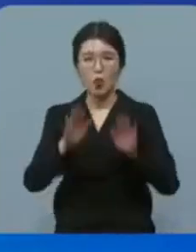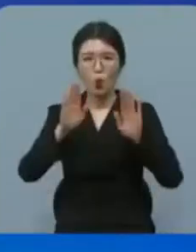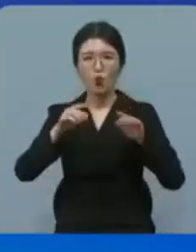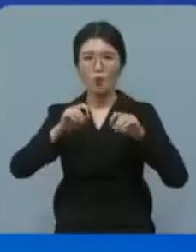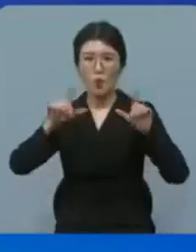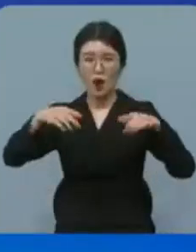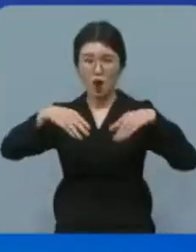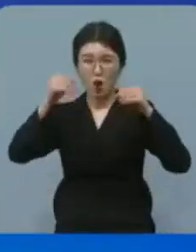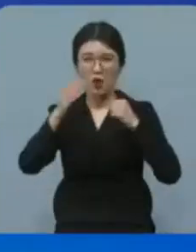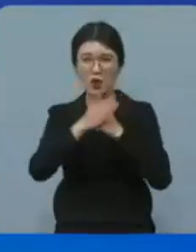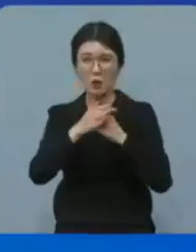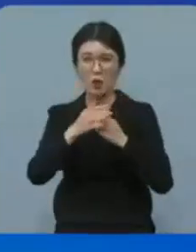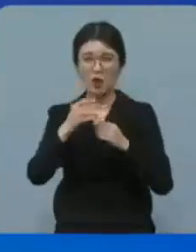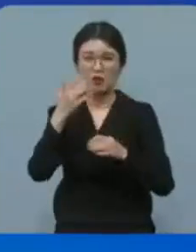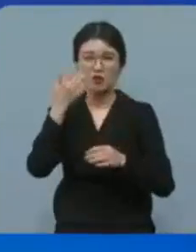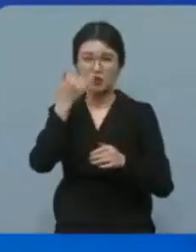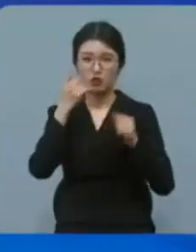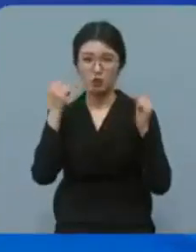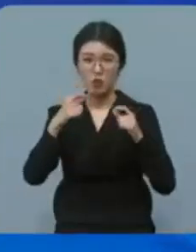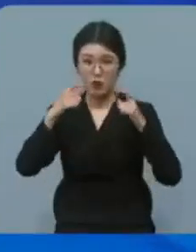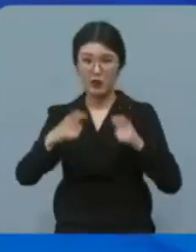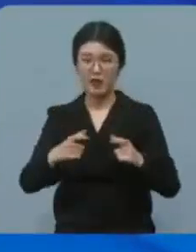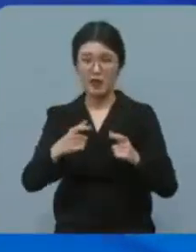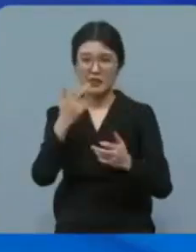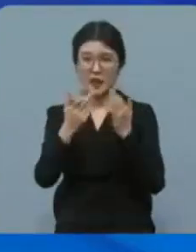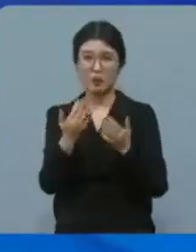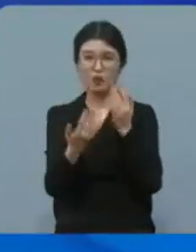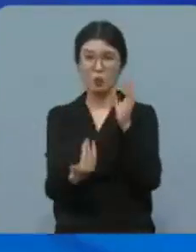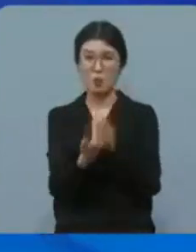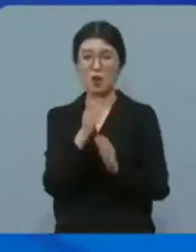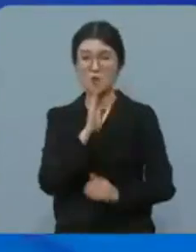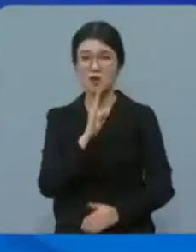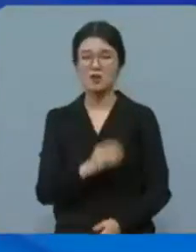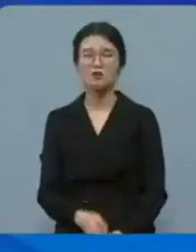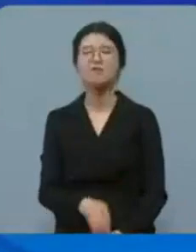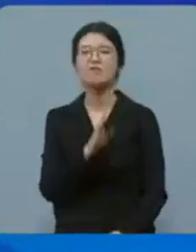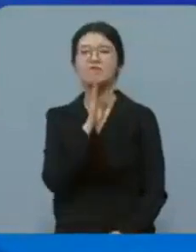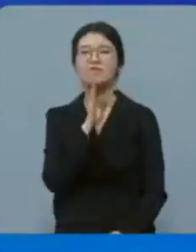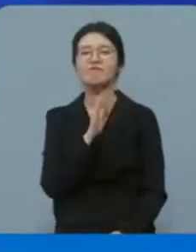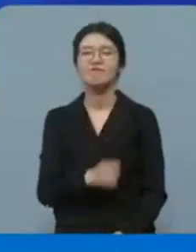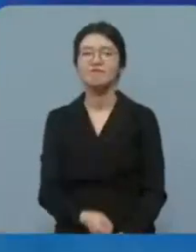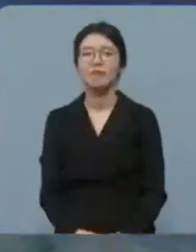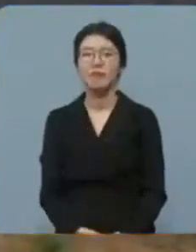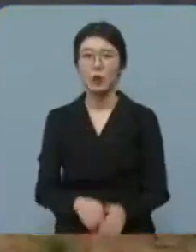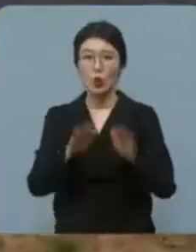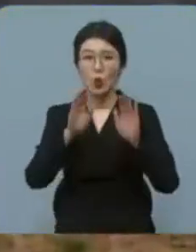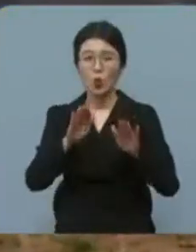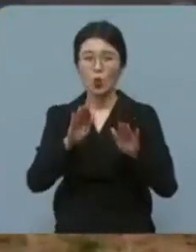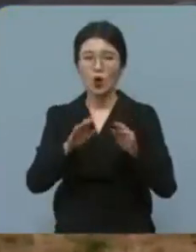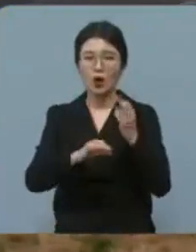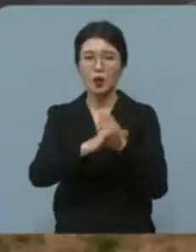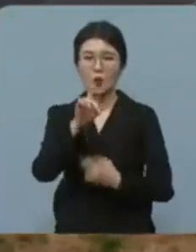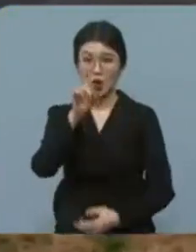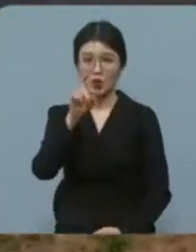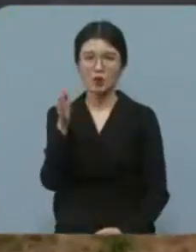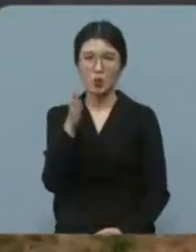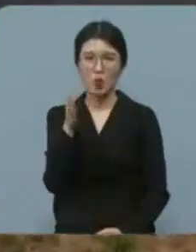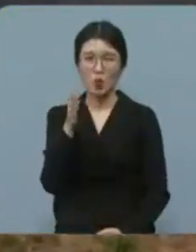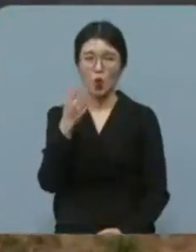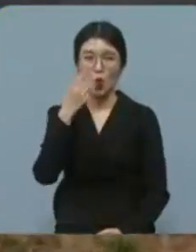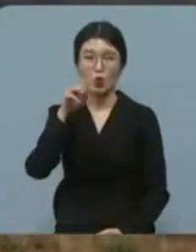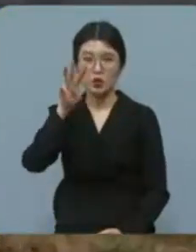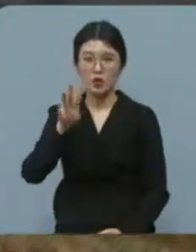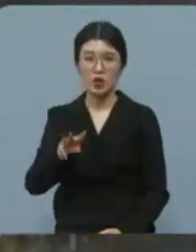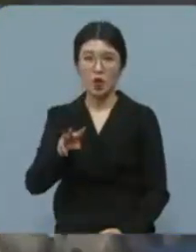날씨에 충북지역에서도 산불이 있다랐다고요 네 그렇습니다 오늘 오전 11시쯤 옥천군